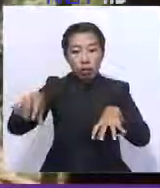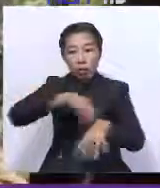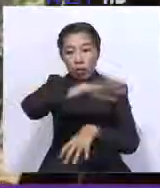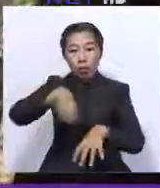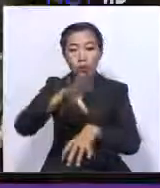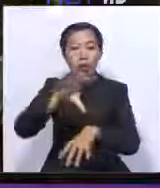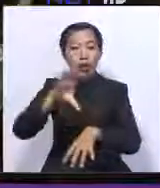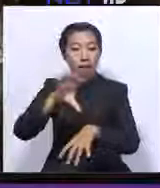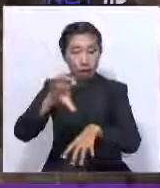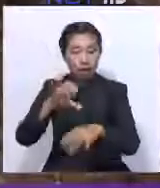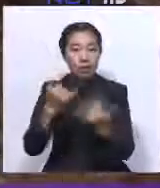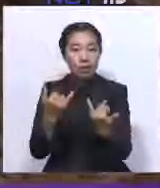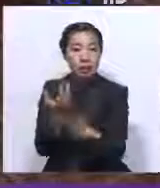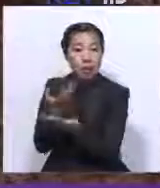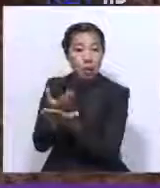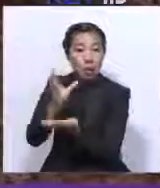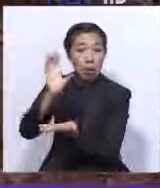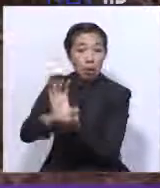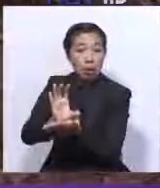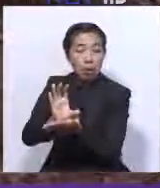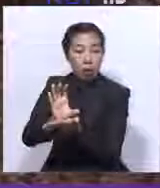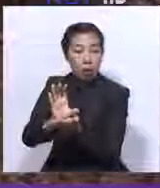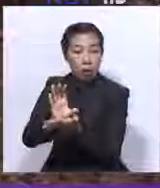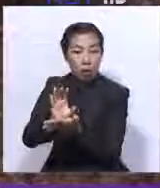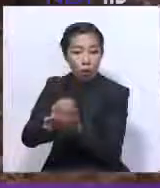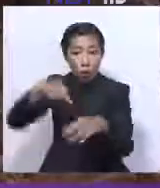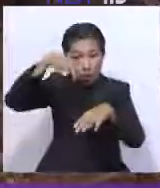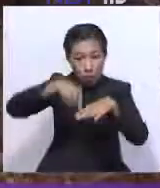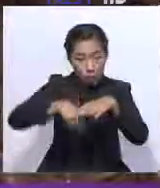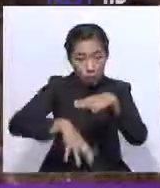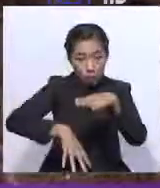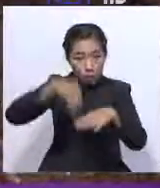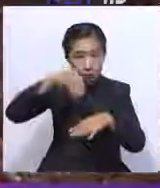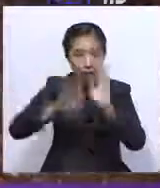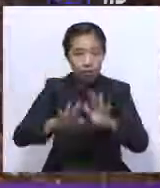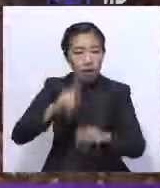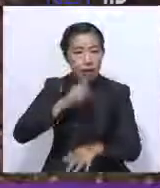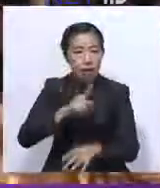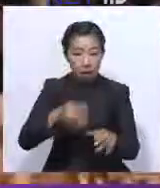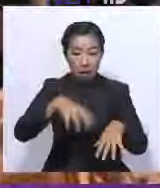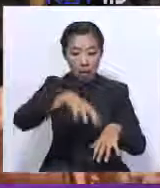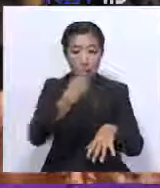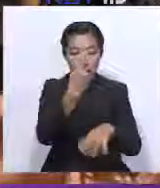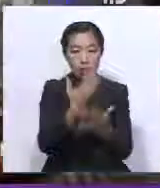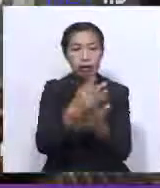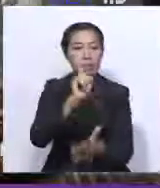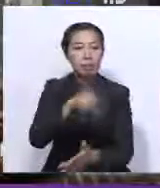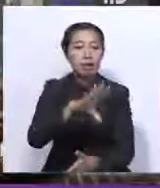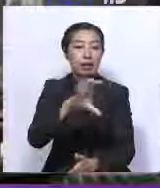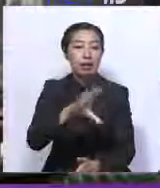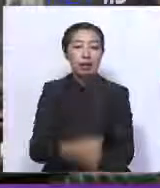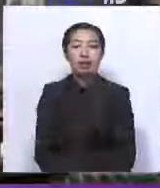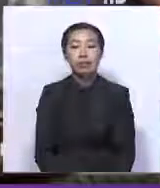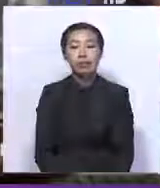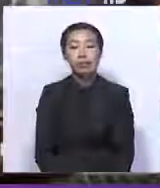500บ่อโดยใช้งบประมาณดำเนินการจุดขุดเจาะประมาณ 1,500 บาทต่อ1บ่อค่ะส่ว